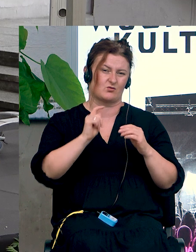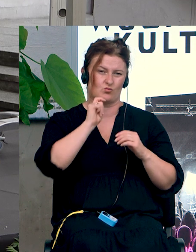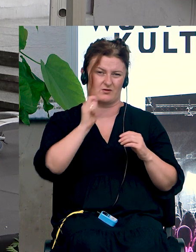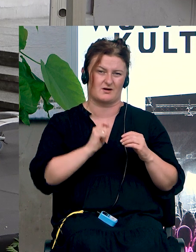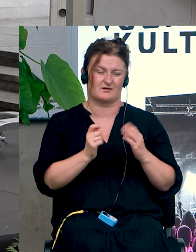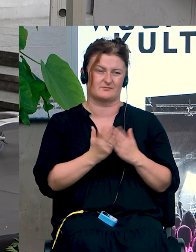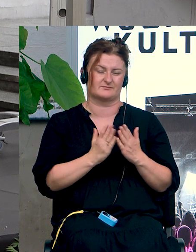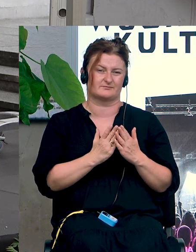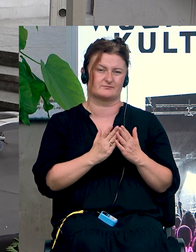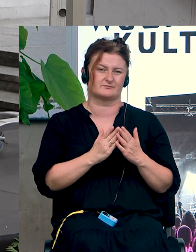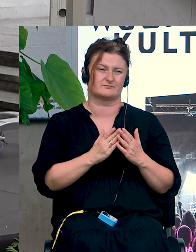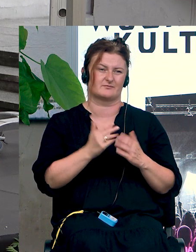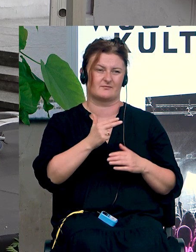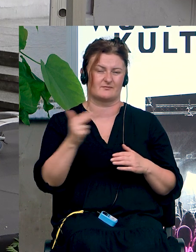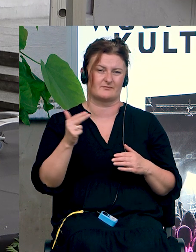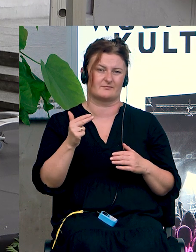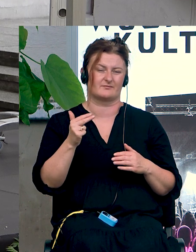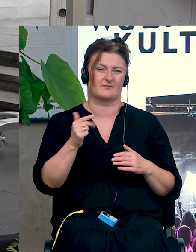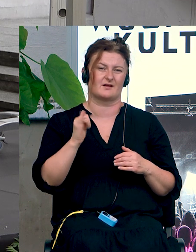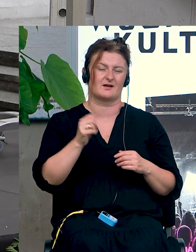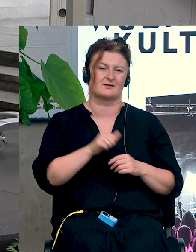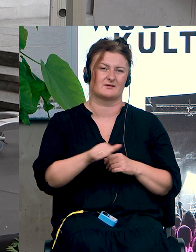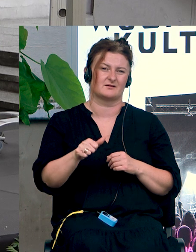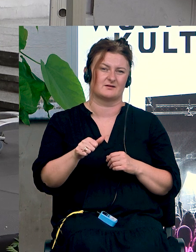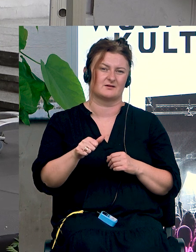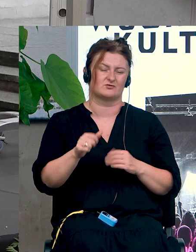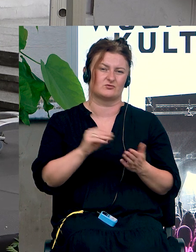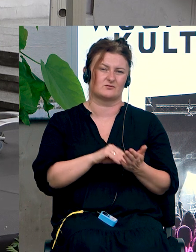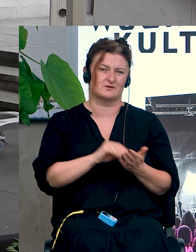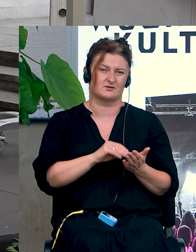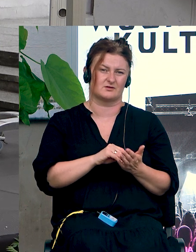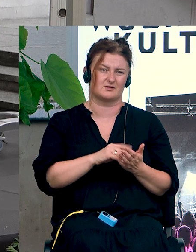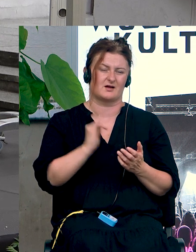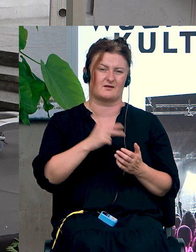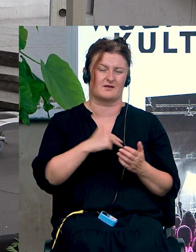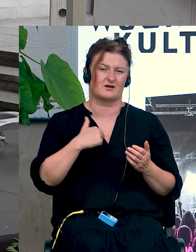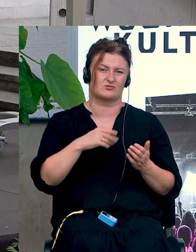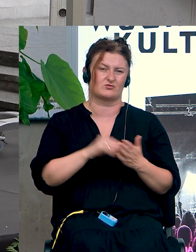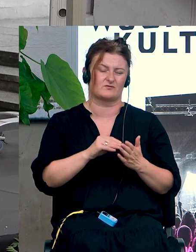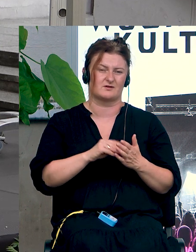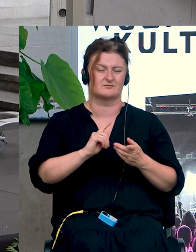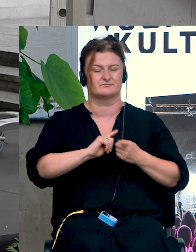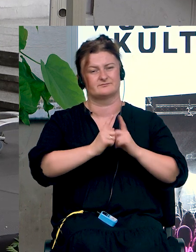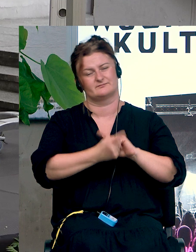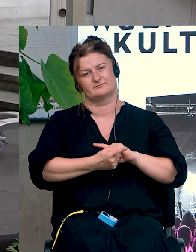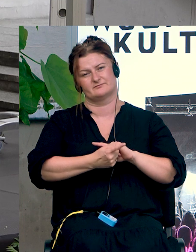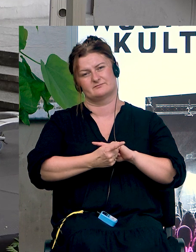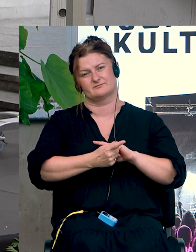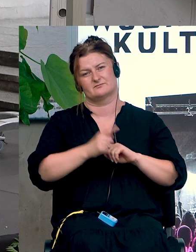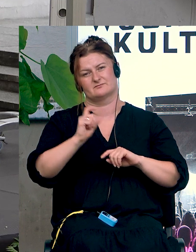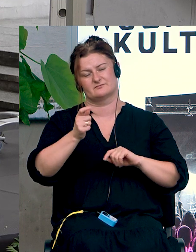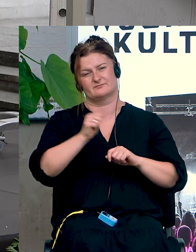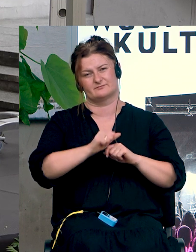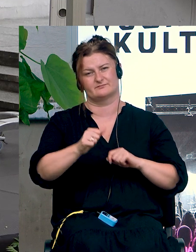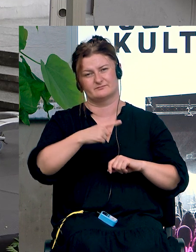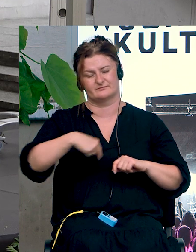про те, якими є їхні досвіди, як вони змінюються, наші досвіди. Про те, що з нами відбувається, і